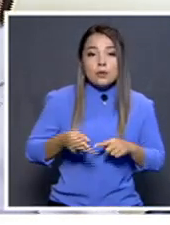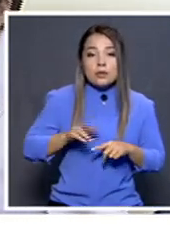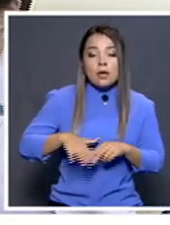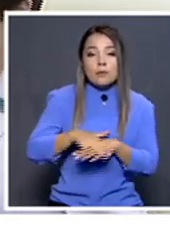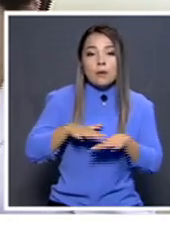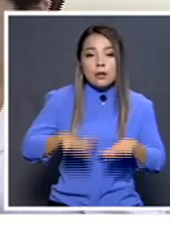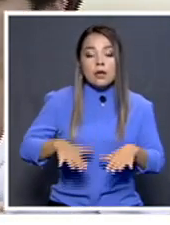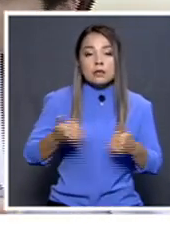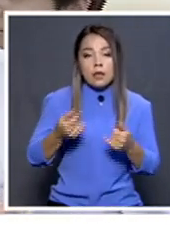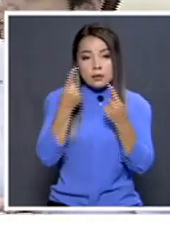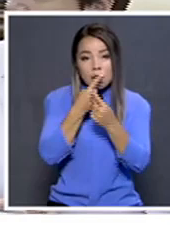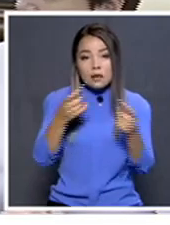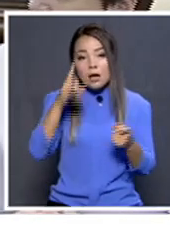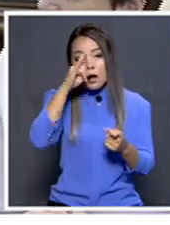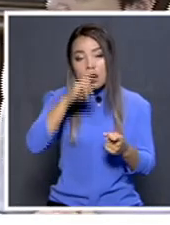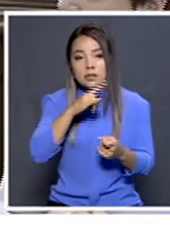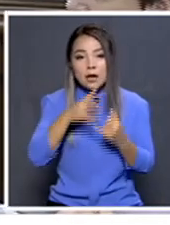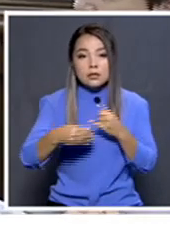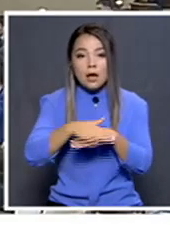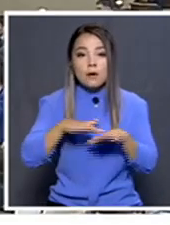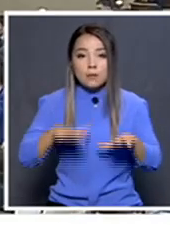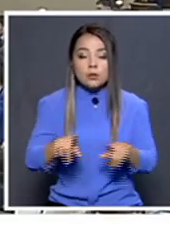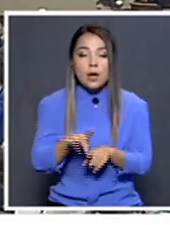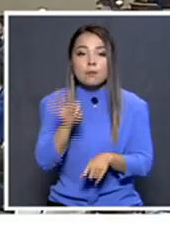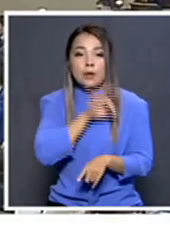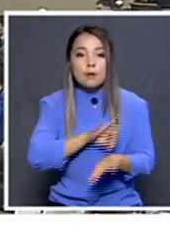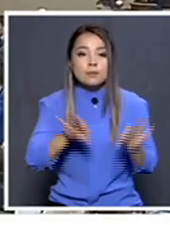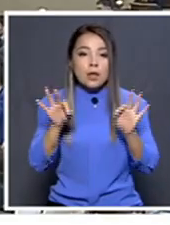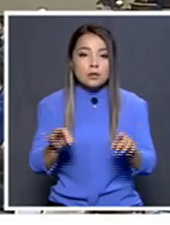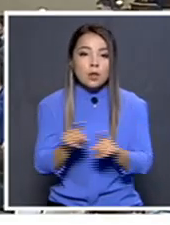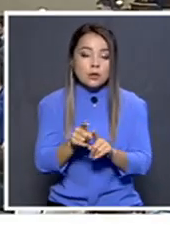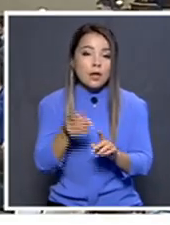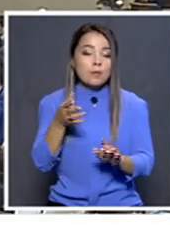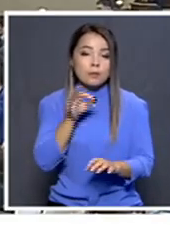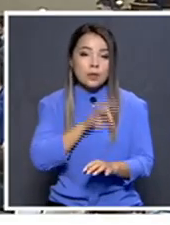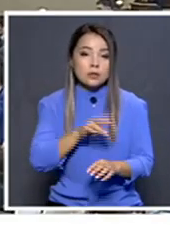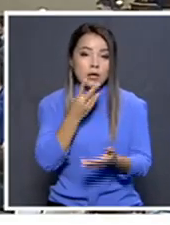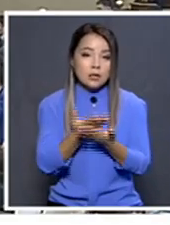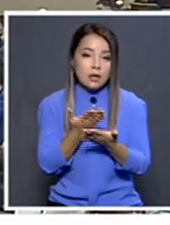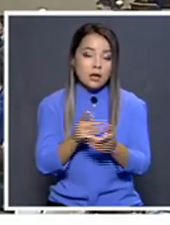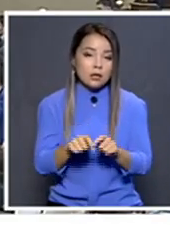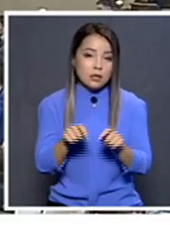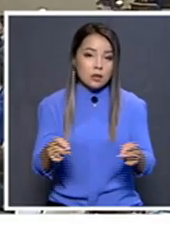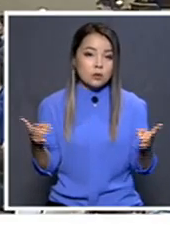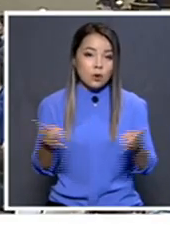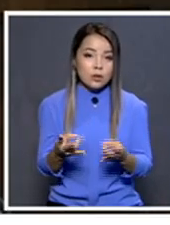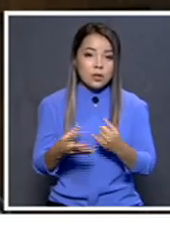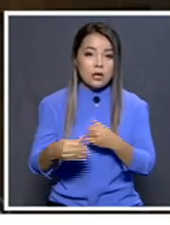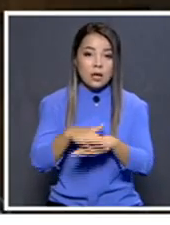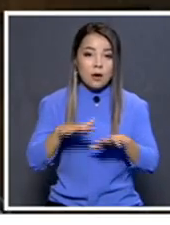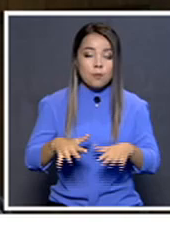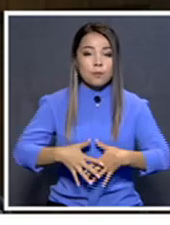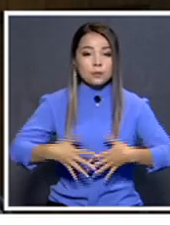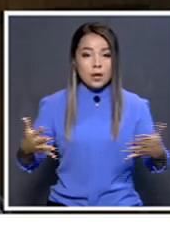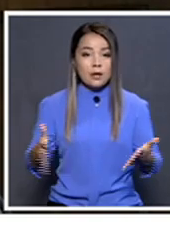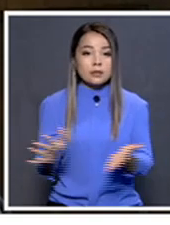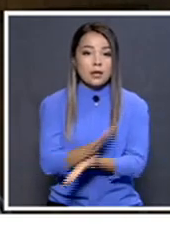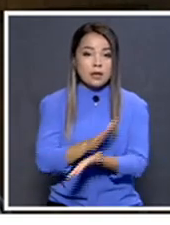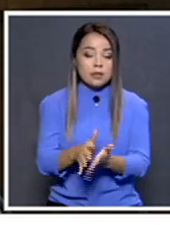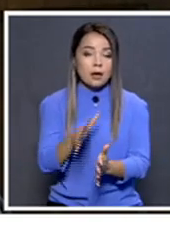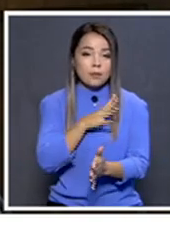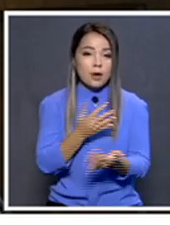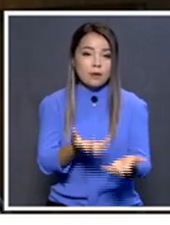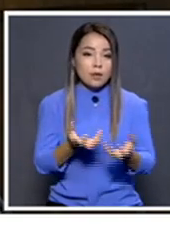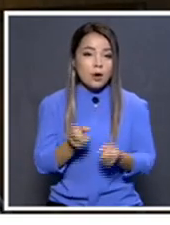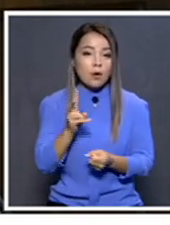қойылды. Есесіне Қазақтың шұрайлы қара жерін тиімді пайдалануға баса мән беріледі. Кезінде үлкен жер телімдерін тегін иемденіп,